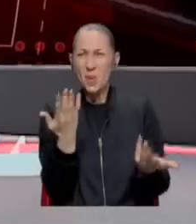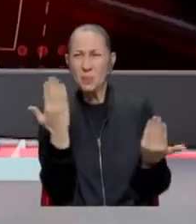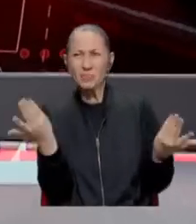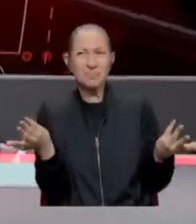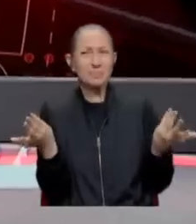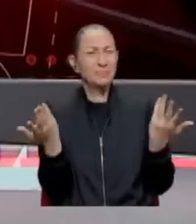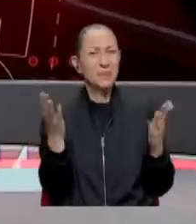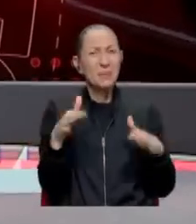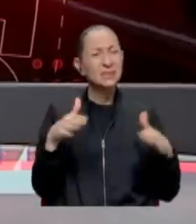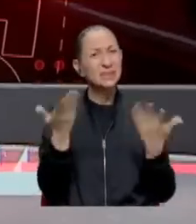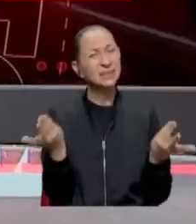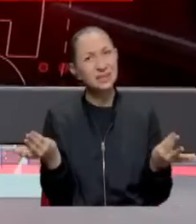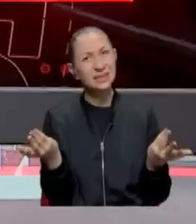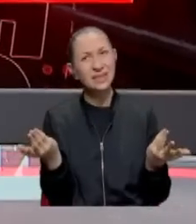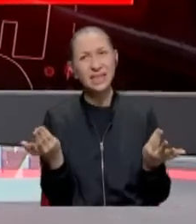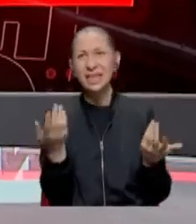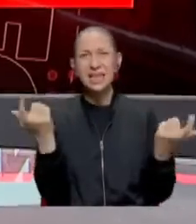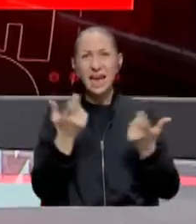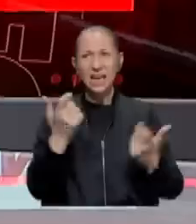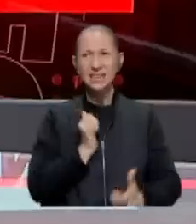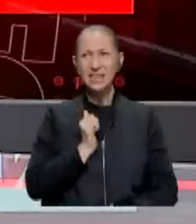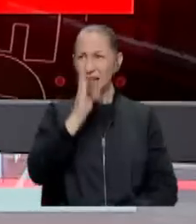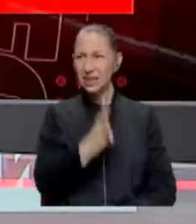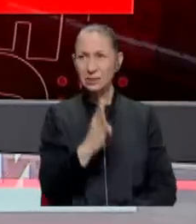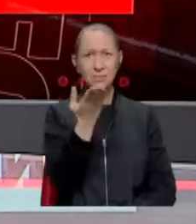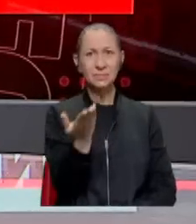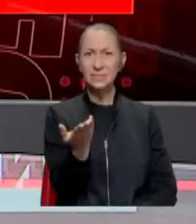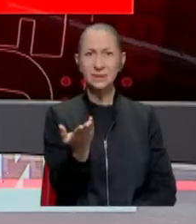kayıtlik nerede askeri